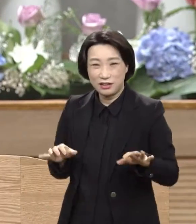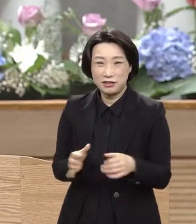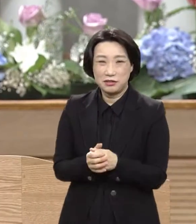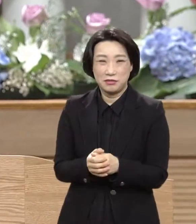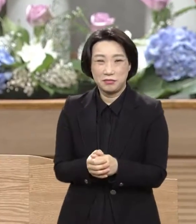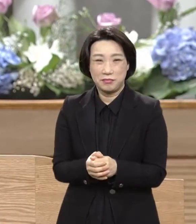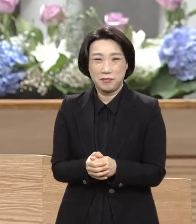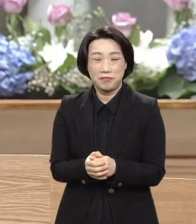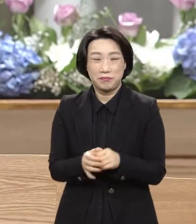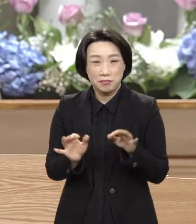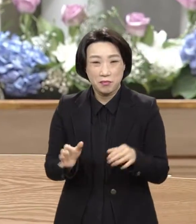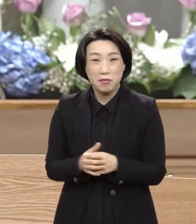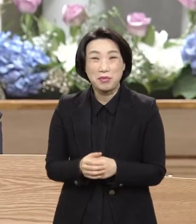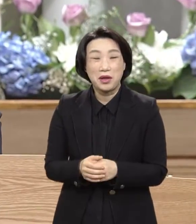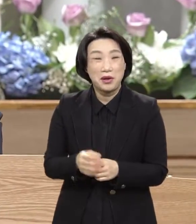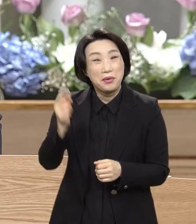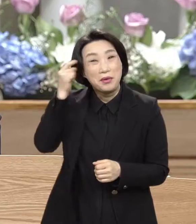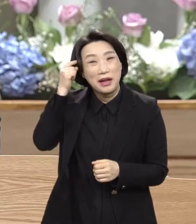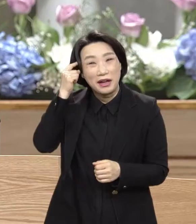막, 응? 왜?